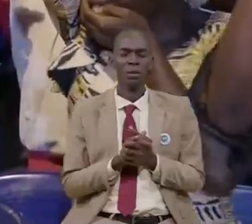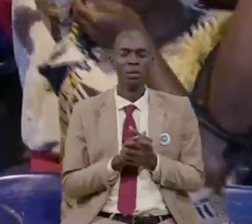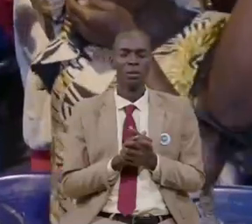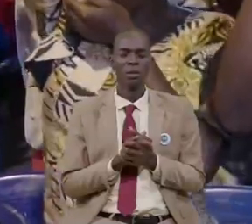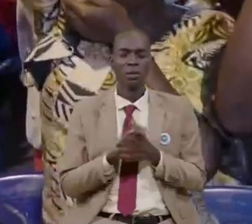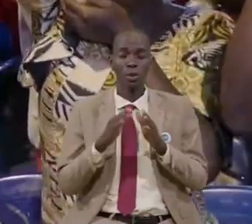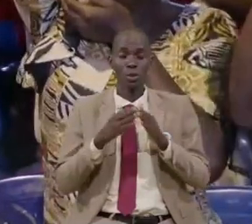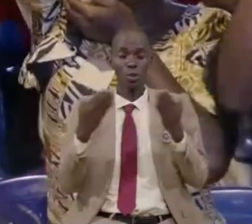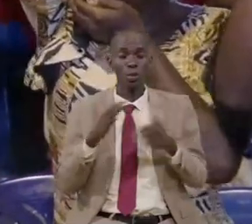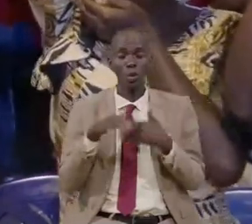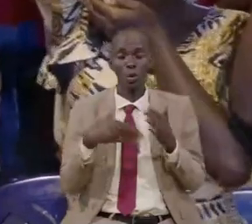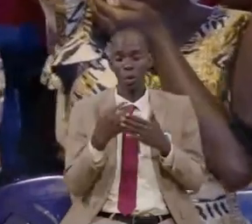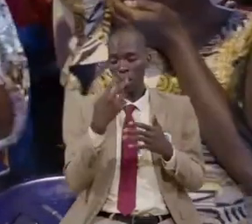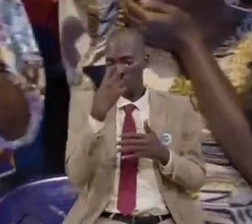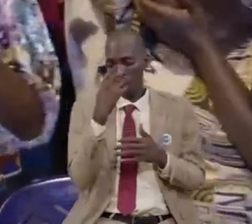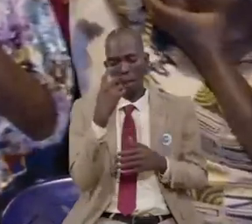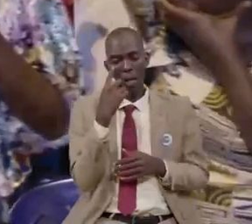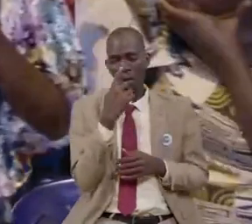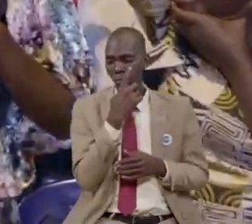Ouvre ses yeux aveugles.